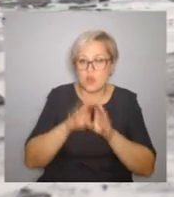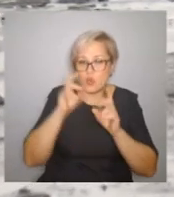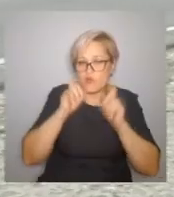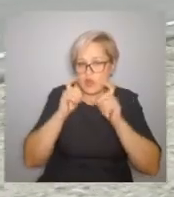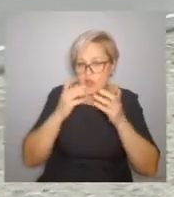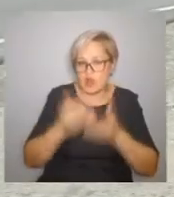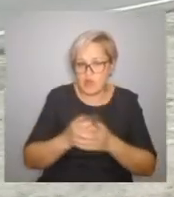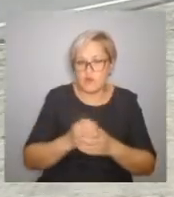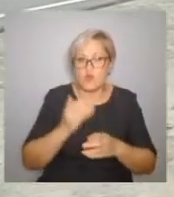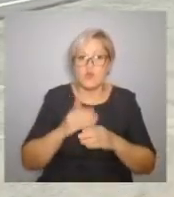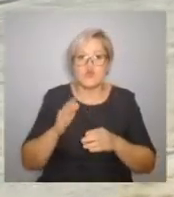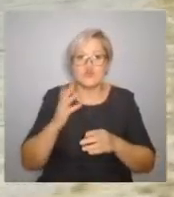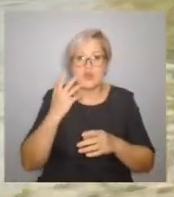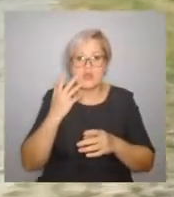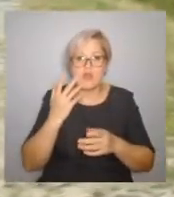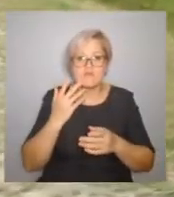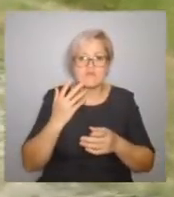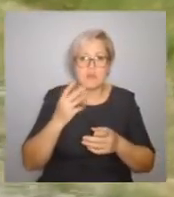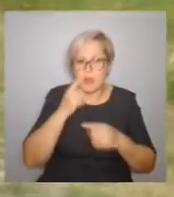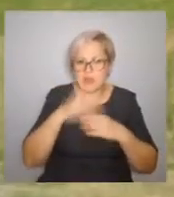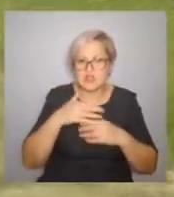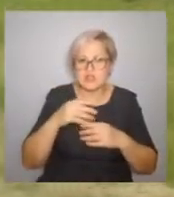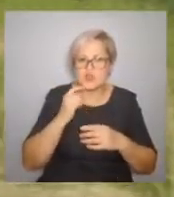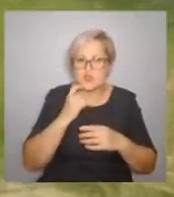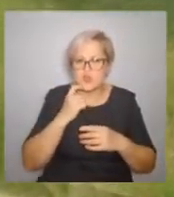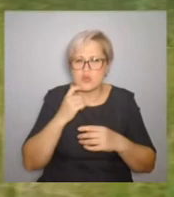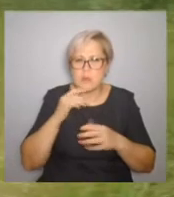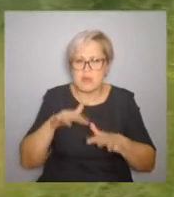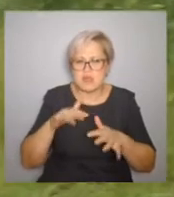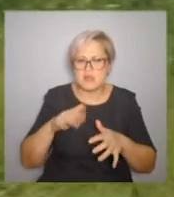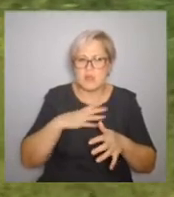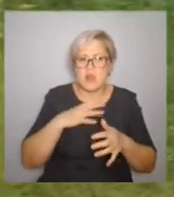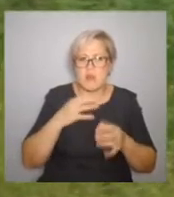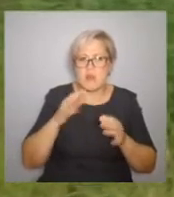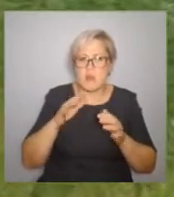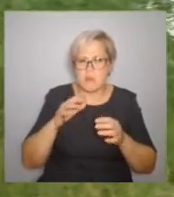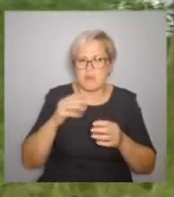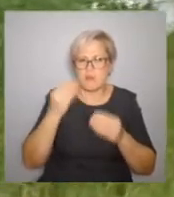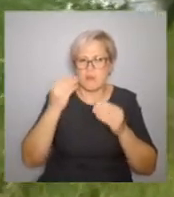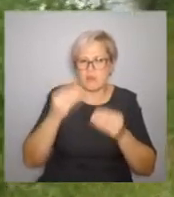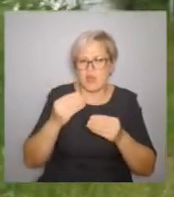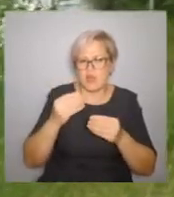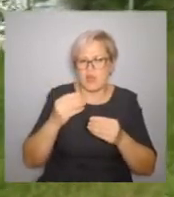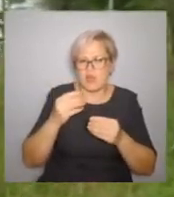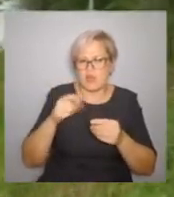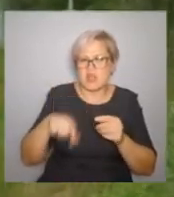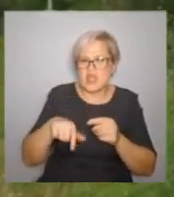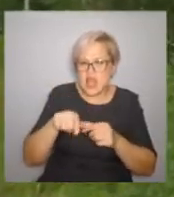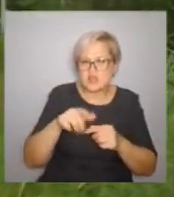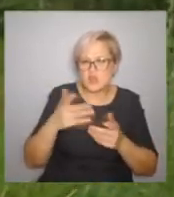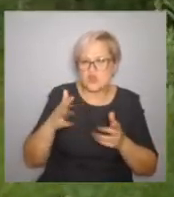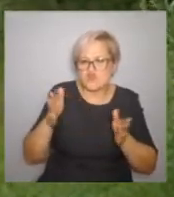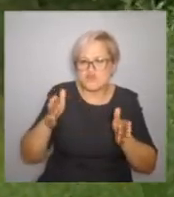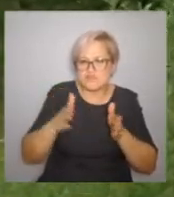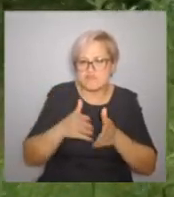мамонтов. Позже, когда в непосредственной близости от этого труднодоступного места была проложена междугородняя трасса, бивни здесь, конечно, поубавилось. Но